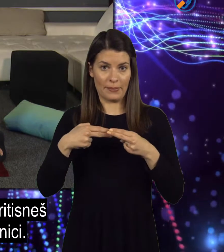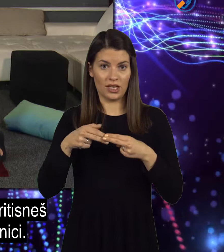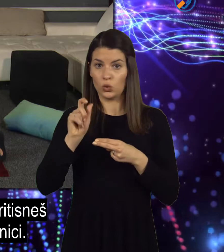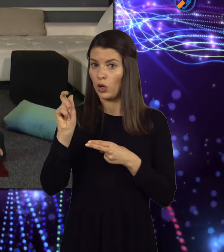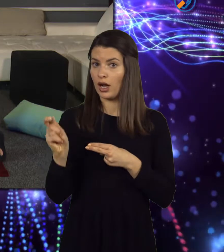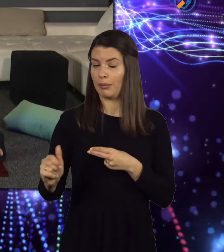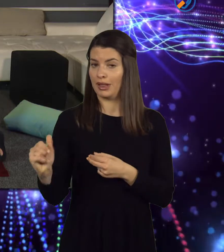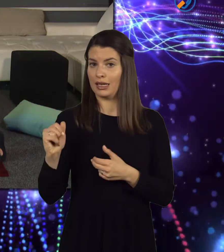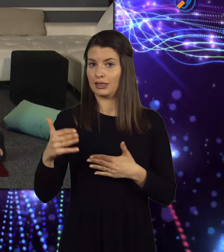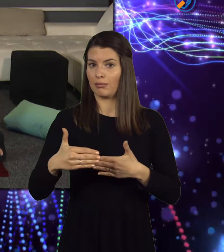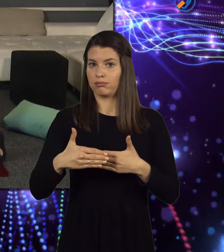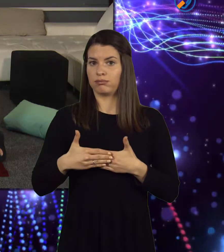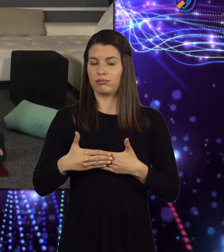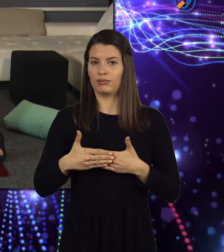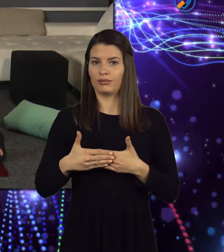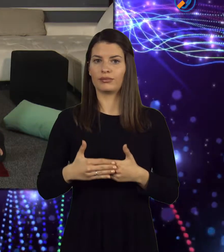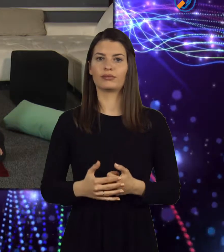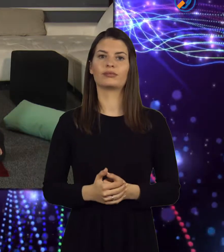hrbtenici.